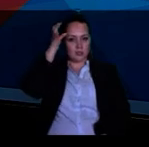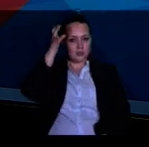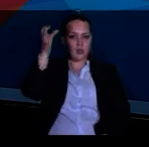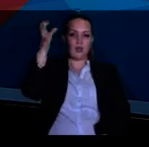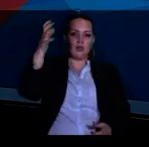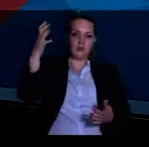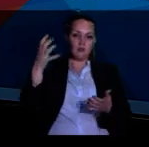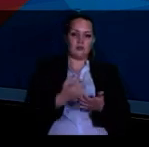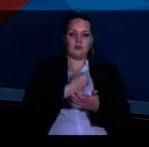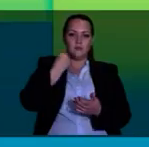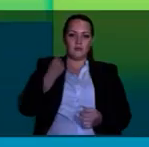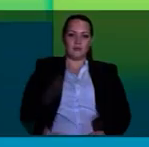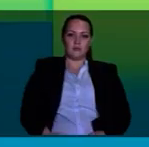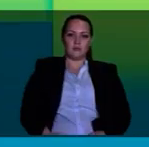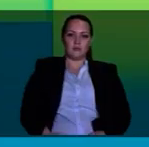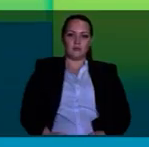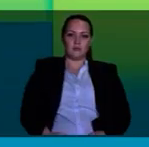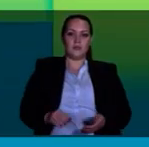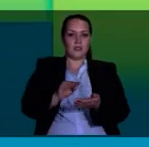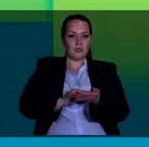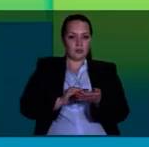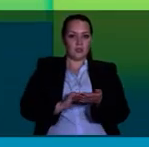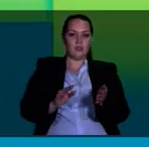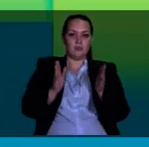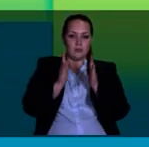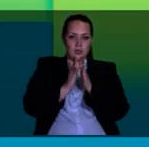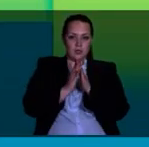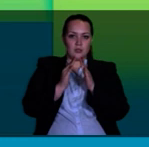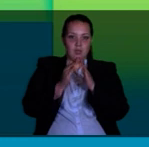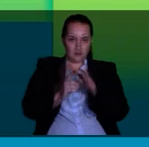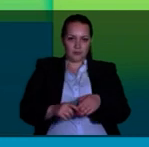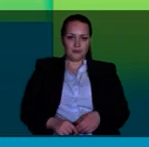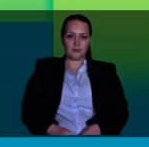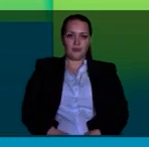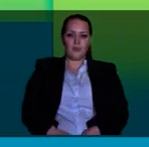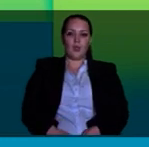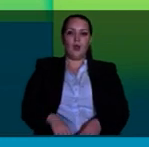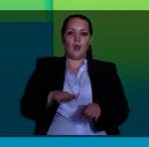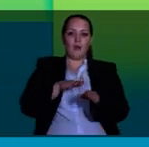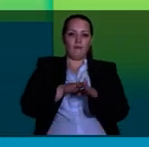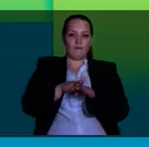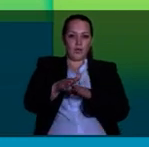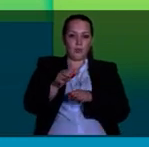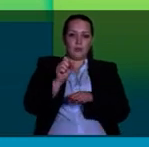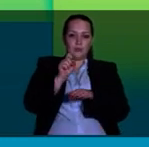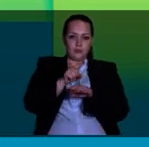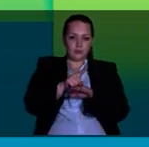вам пригодились. Запишите, пожалуйста, домашнее задание выполнить